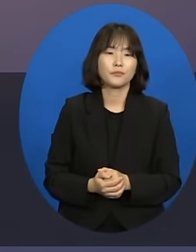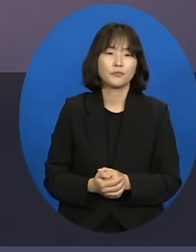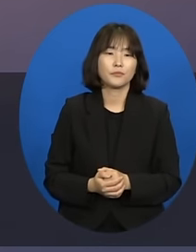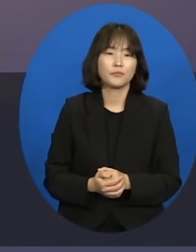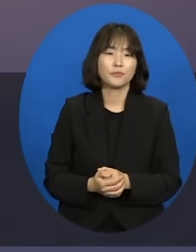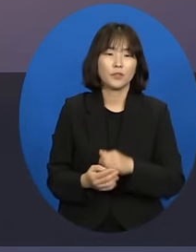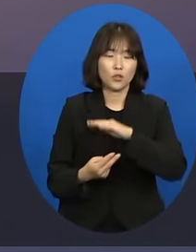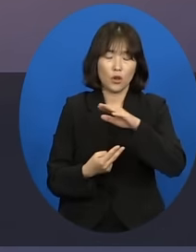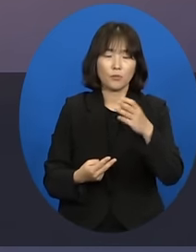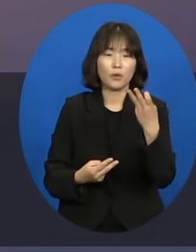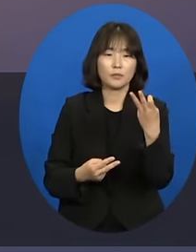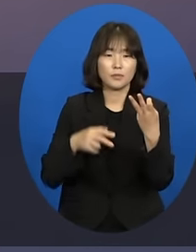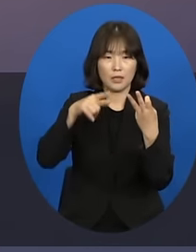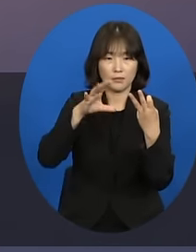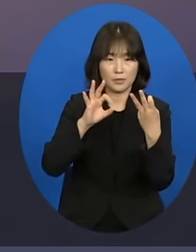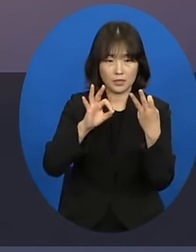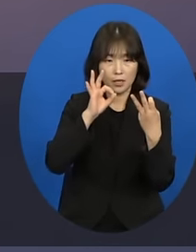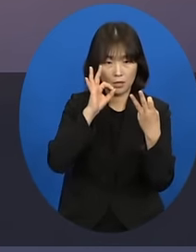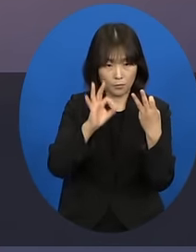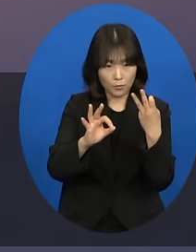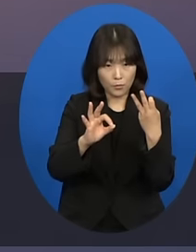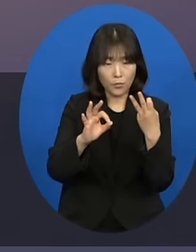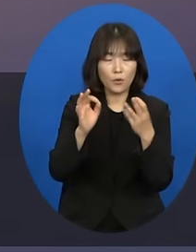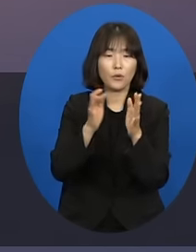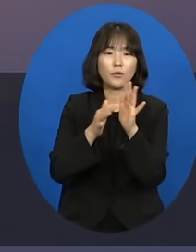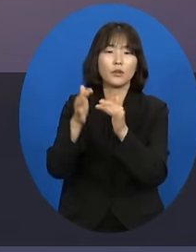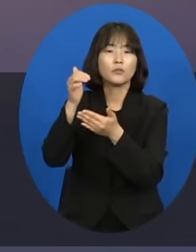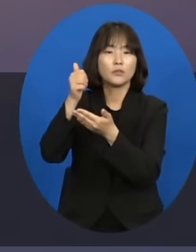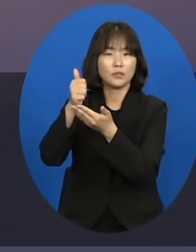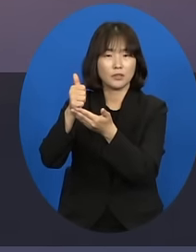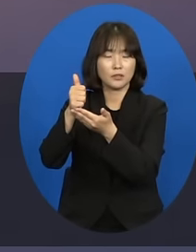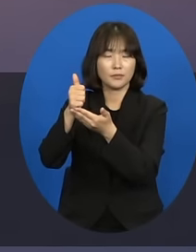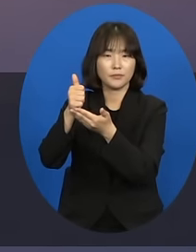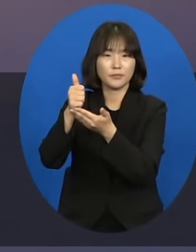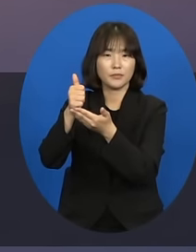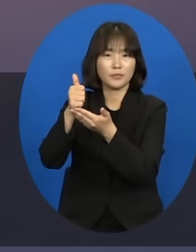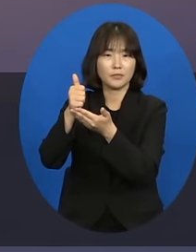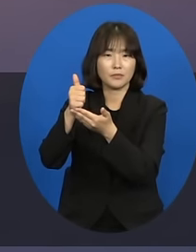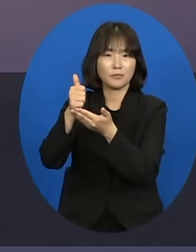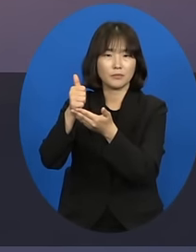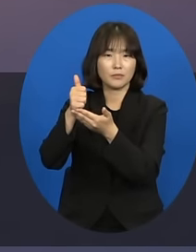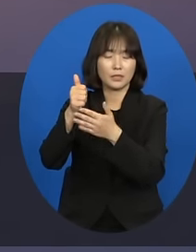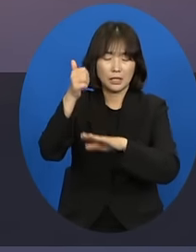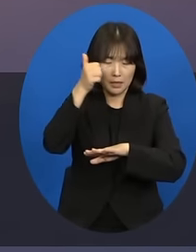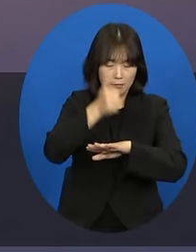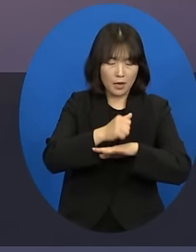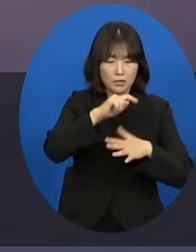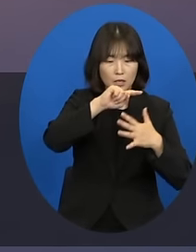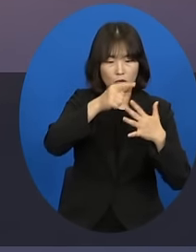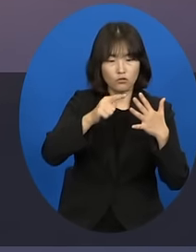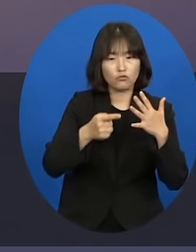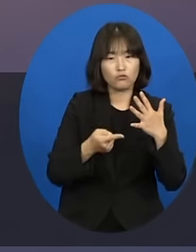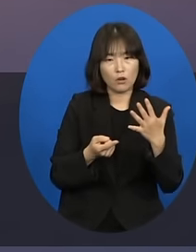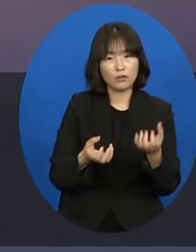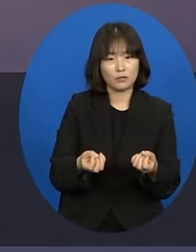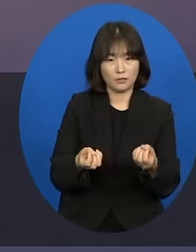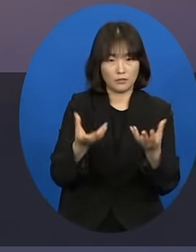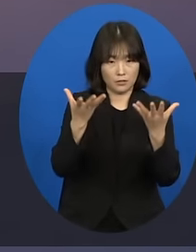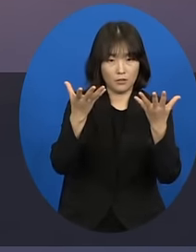요한복음 13장을 보시면 예수님이 이제 자기가 유월절, 마지막 유월절이죠. 요한복음